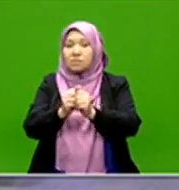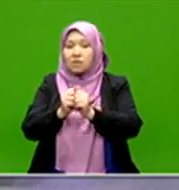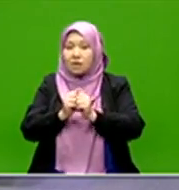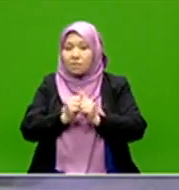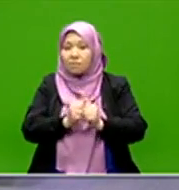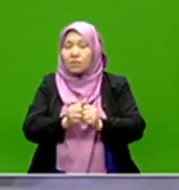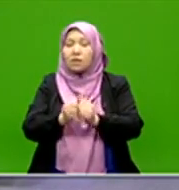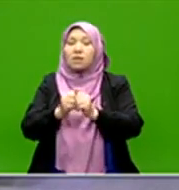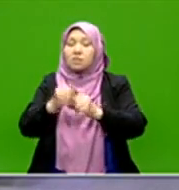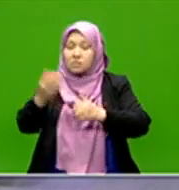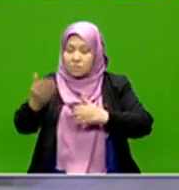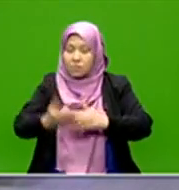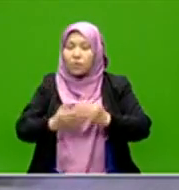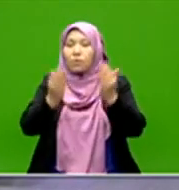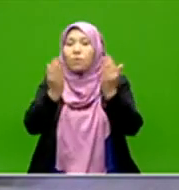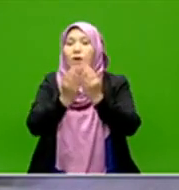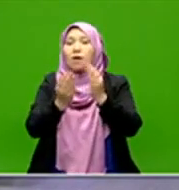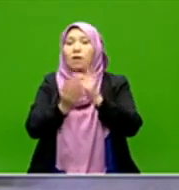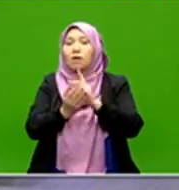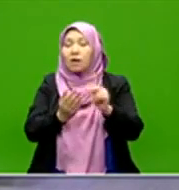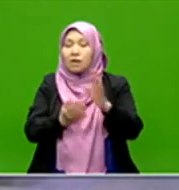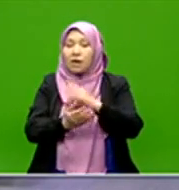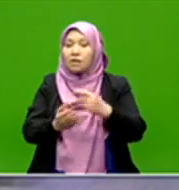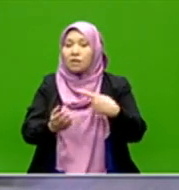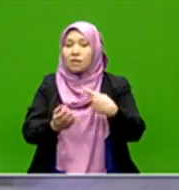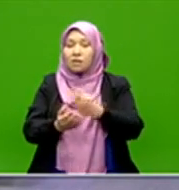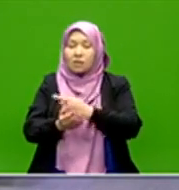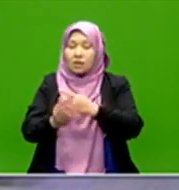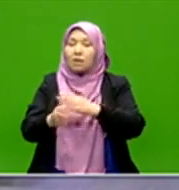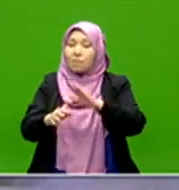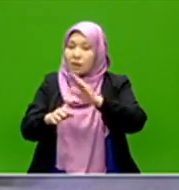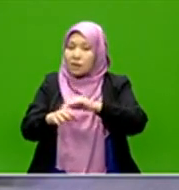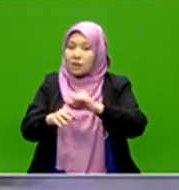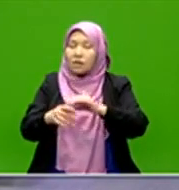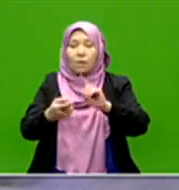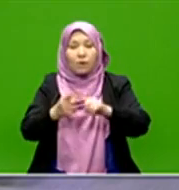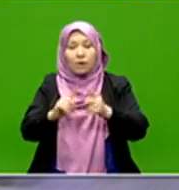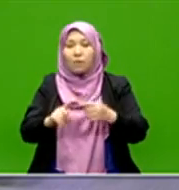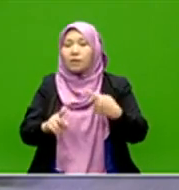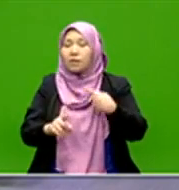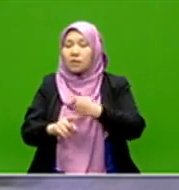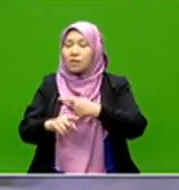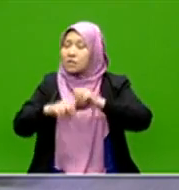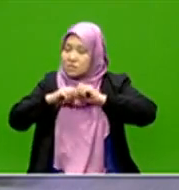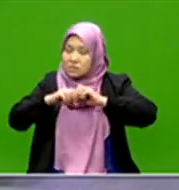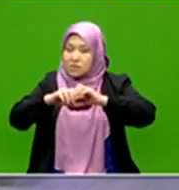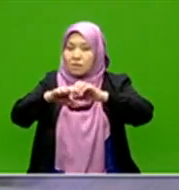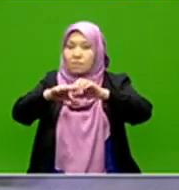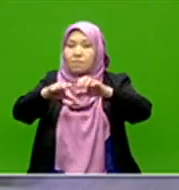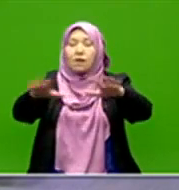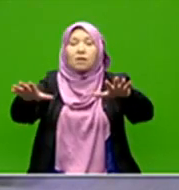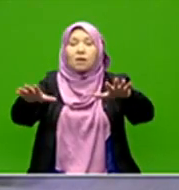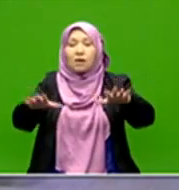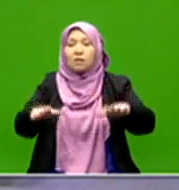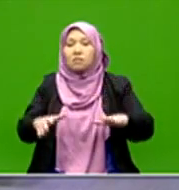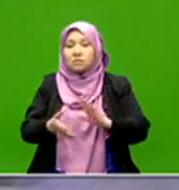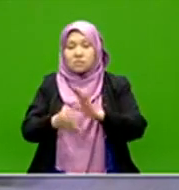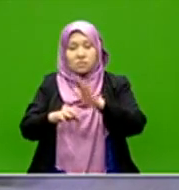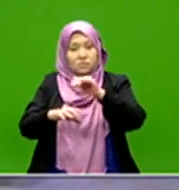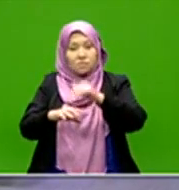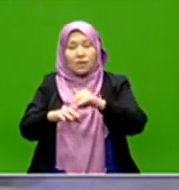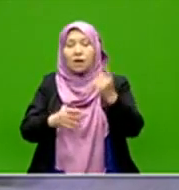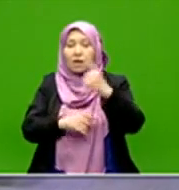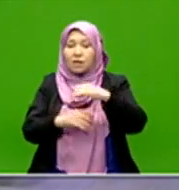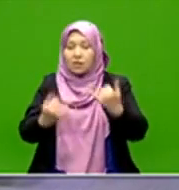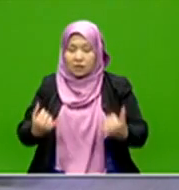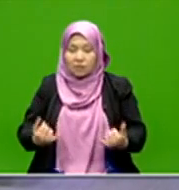Jemput sahabat-sahabat doakan dan juga ajak kawan-kawan kita di ruangan Facebook betul. Tu sebarkan pengajian kita pada hari ini